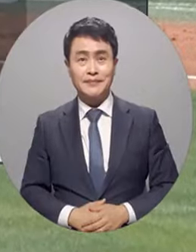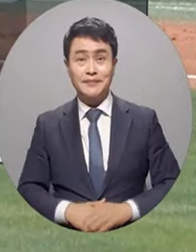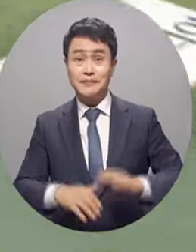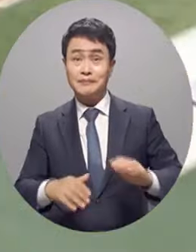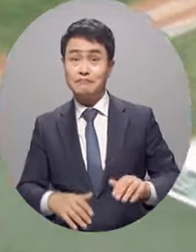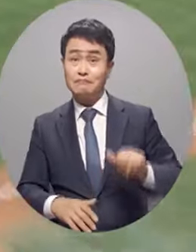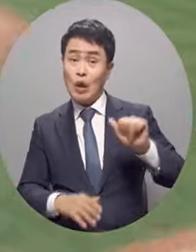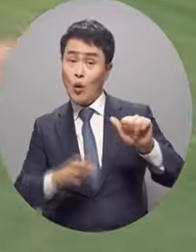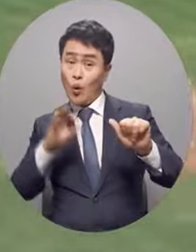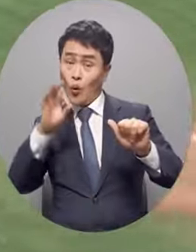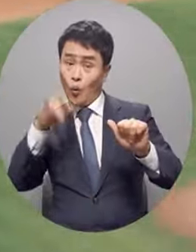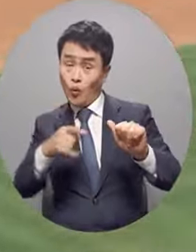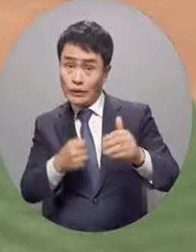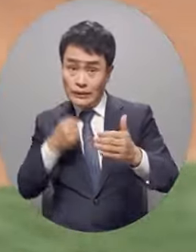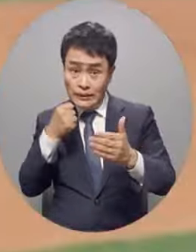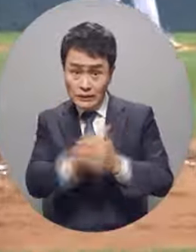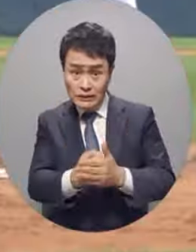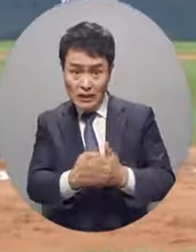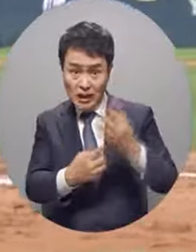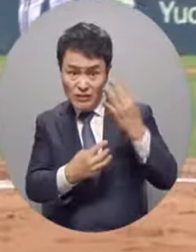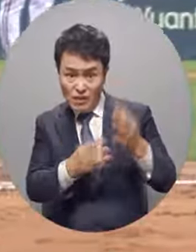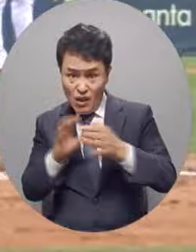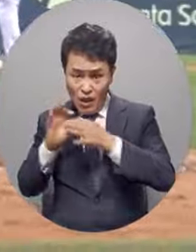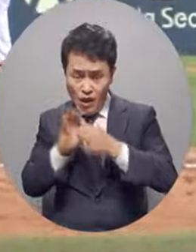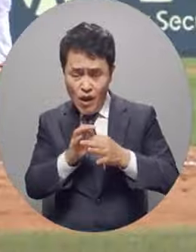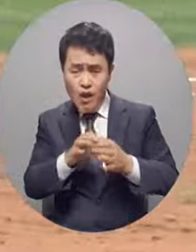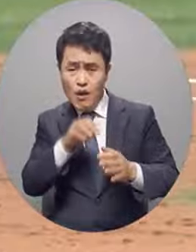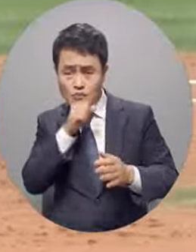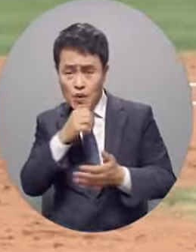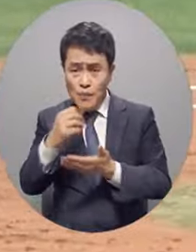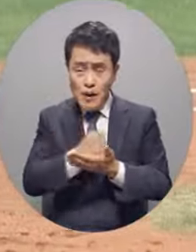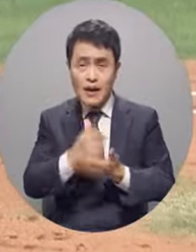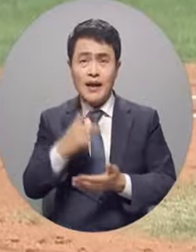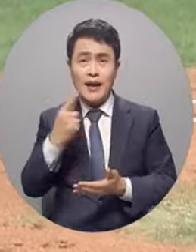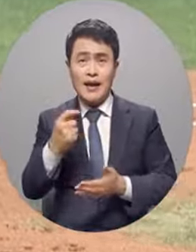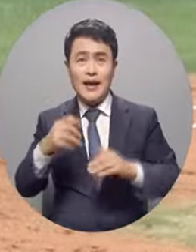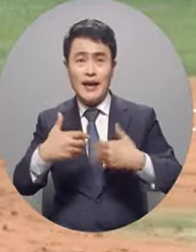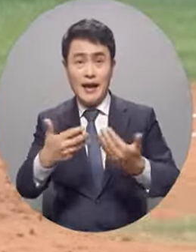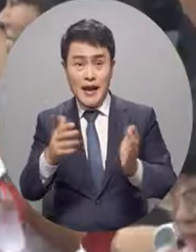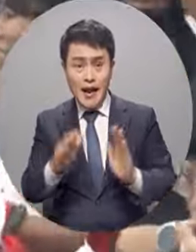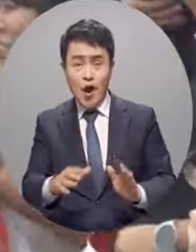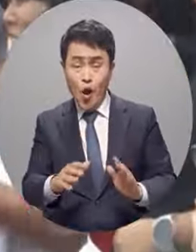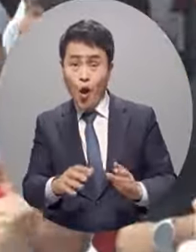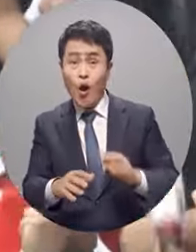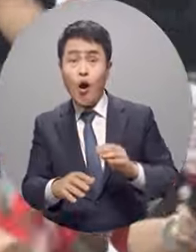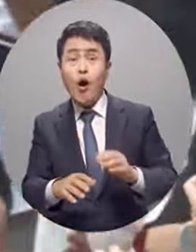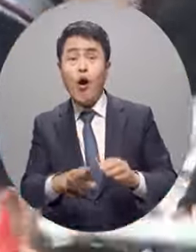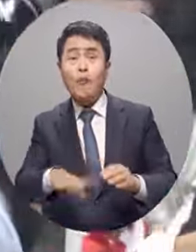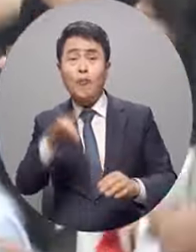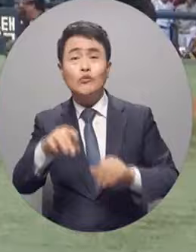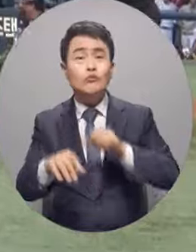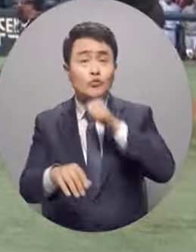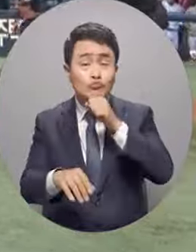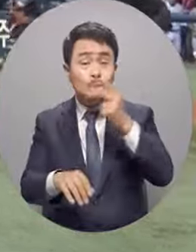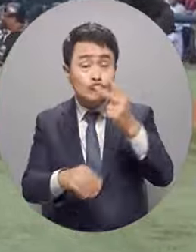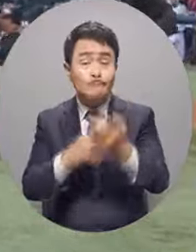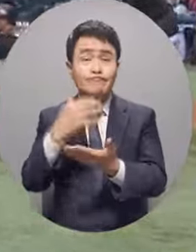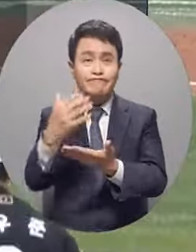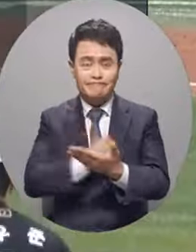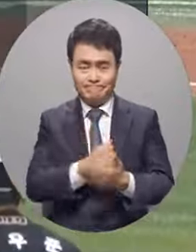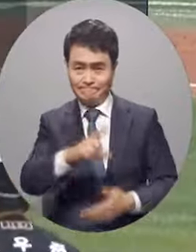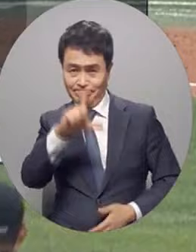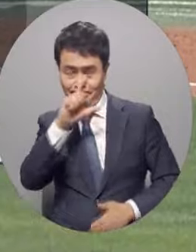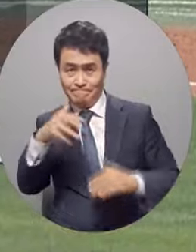5위 결정전부터 4경기 연속 선취점을 내며 승리했던 KT는 이번에도 2점을 먼저 뽑았습니다.